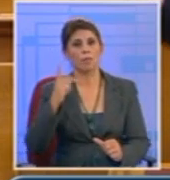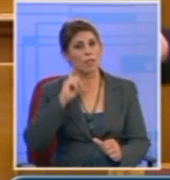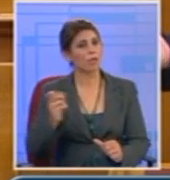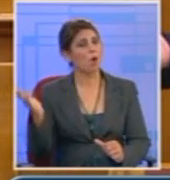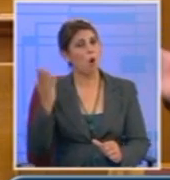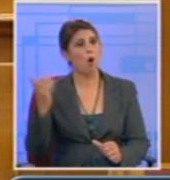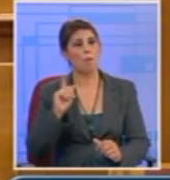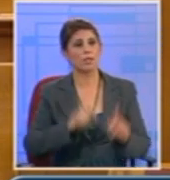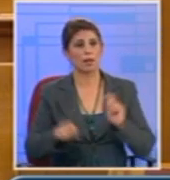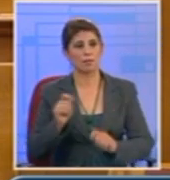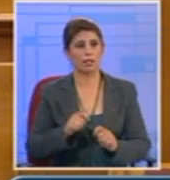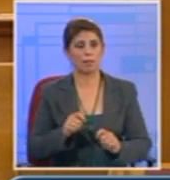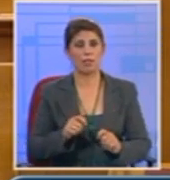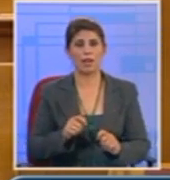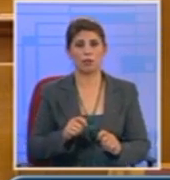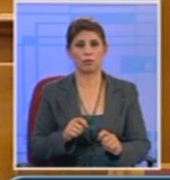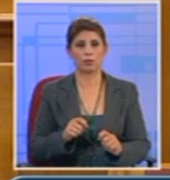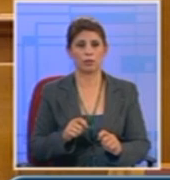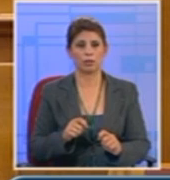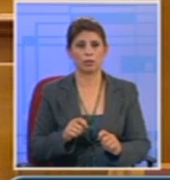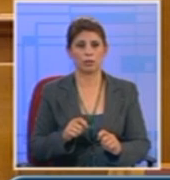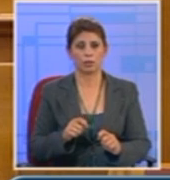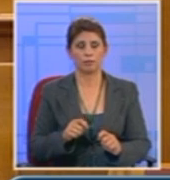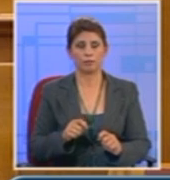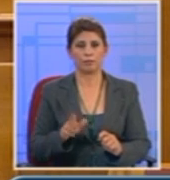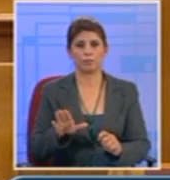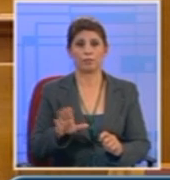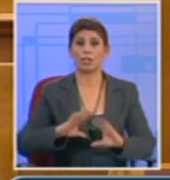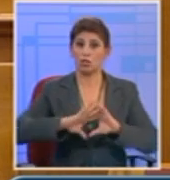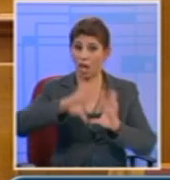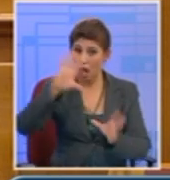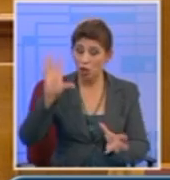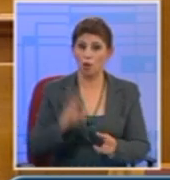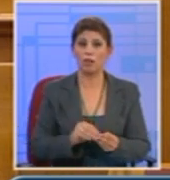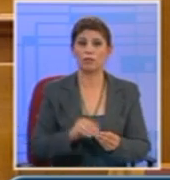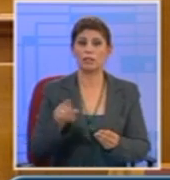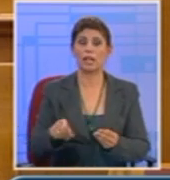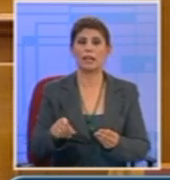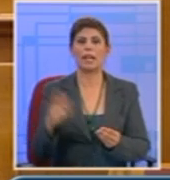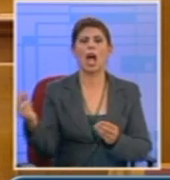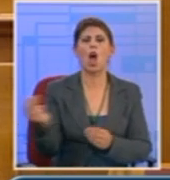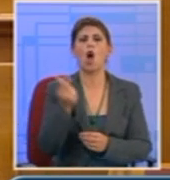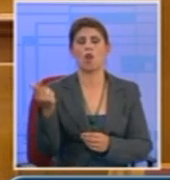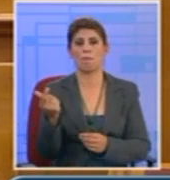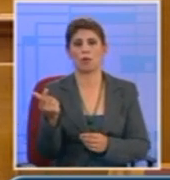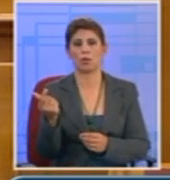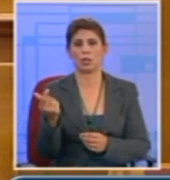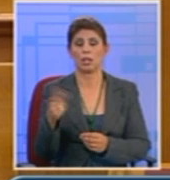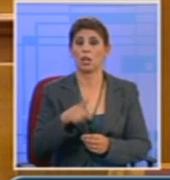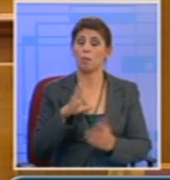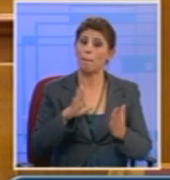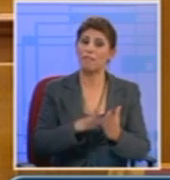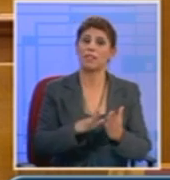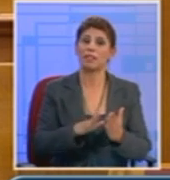είχαμε διαμορφώσει εκτός και αν όλα αυτά είναι ένα τέχνασμα το οποίο απευθύνεται